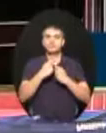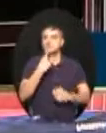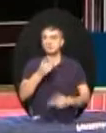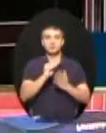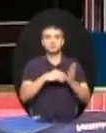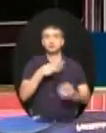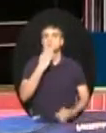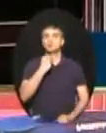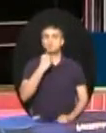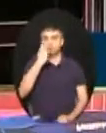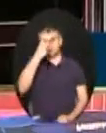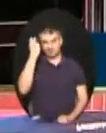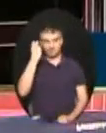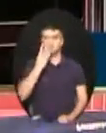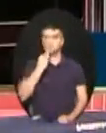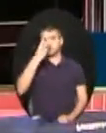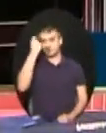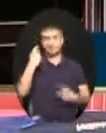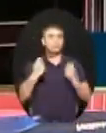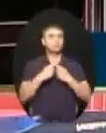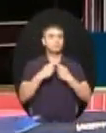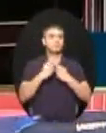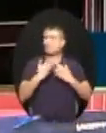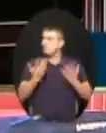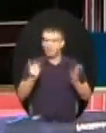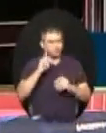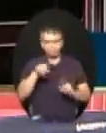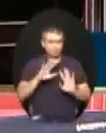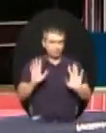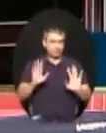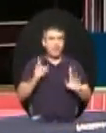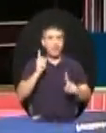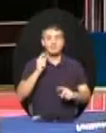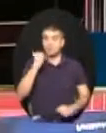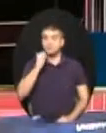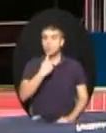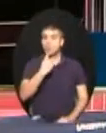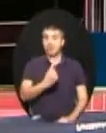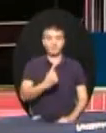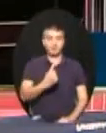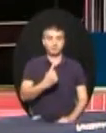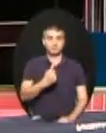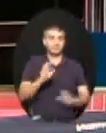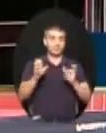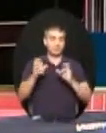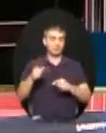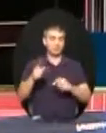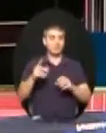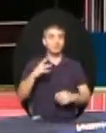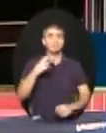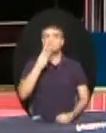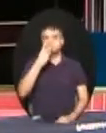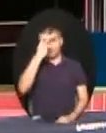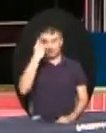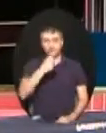אומרת רשימה יהודית ערבית, יהודית ערבית משותפת, ואין שום פסול בכך. אבל אתמול הוא אמר ברשת ב' בשפה